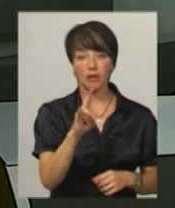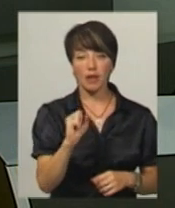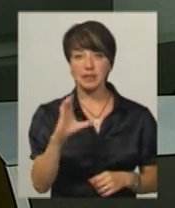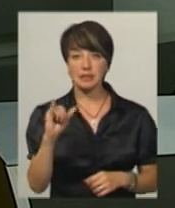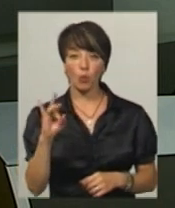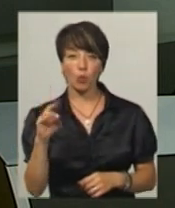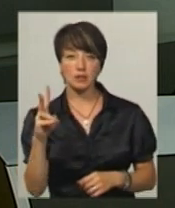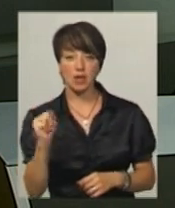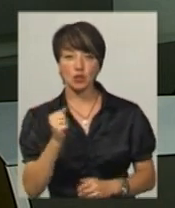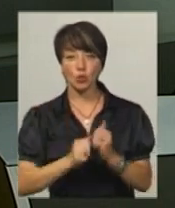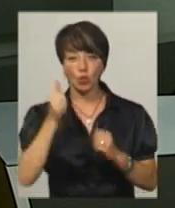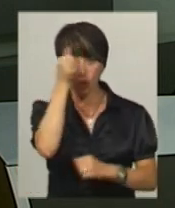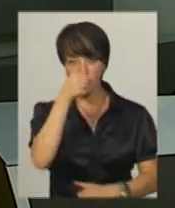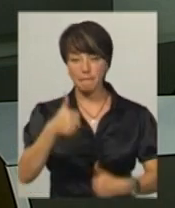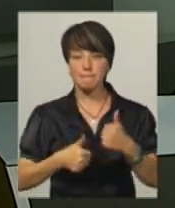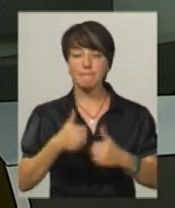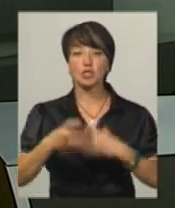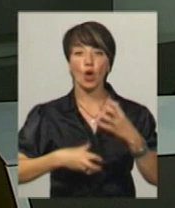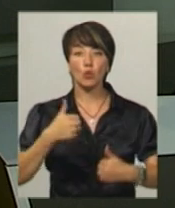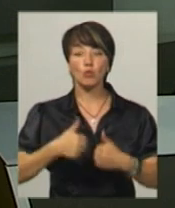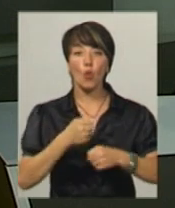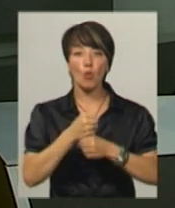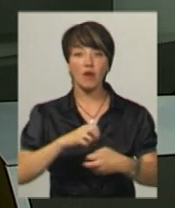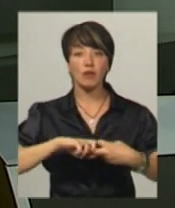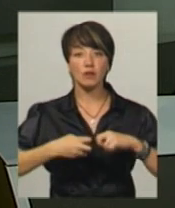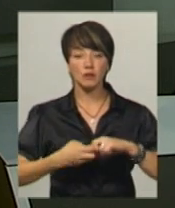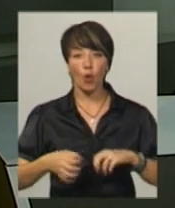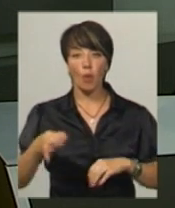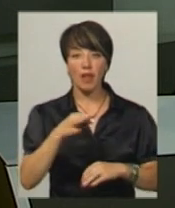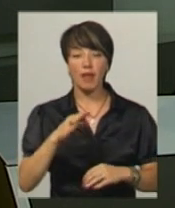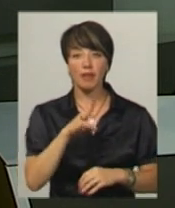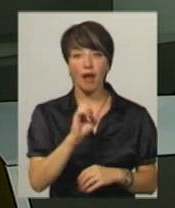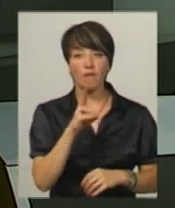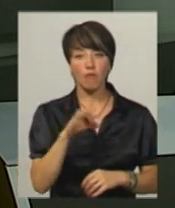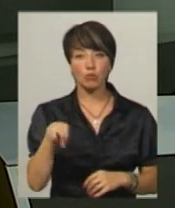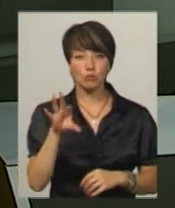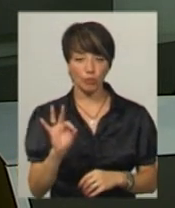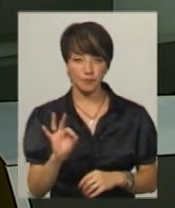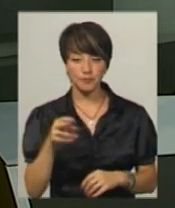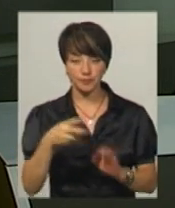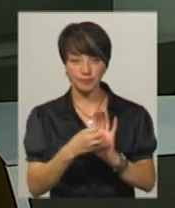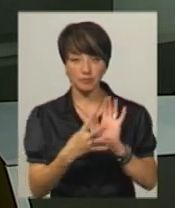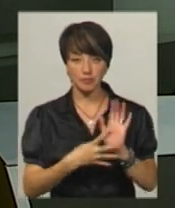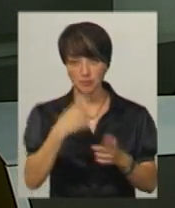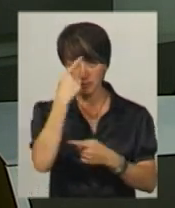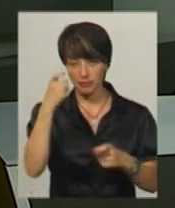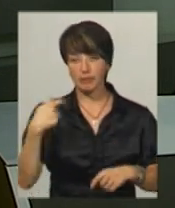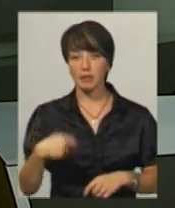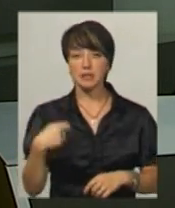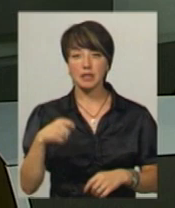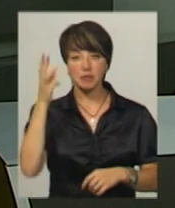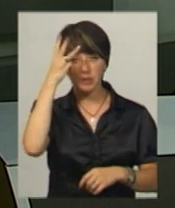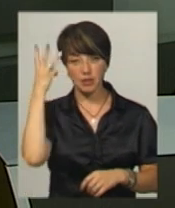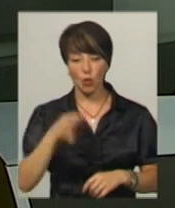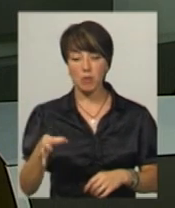на щорічному міжнародному кубку Івано-Франківської області з тхекондо «Кубок Довбуша-2019». Про це повідомив президент